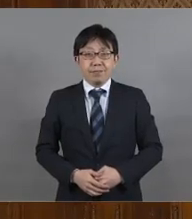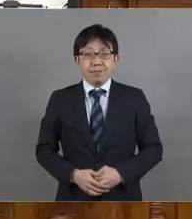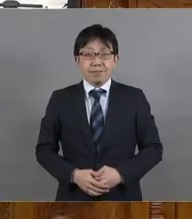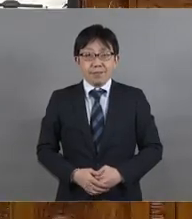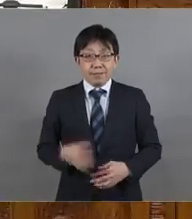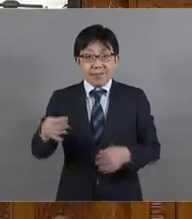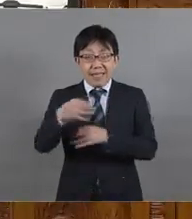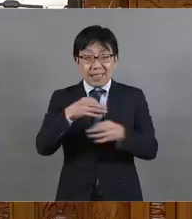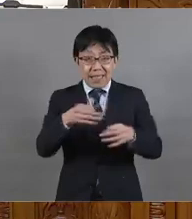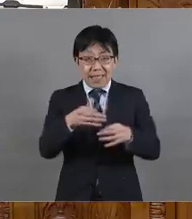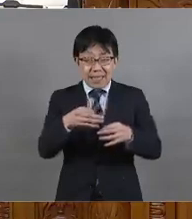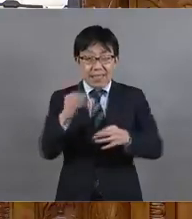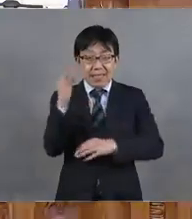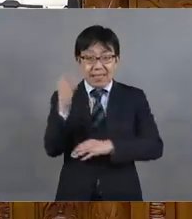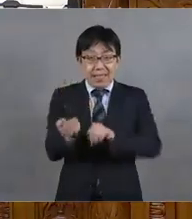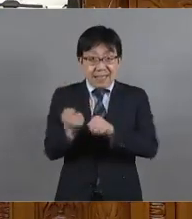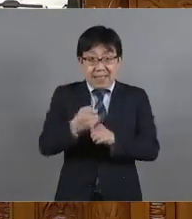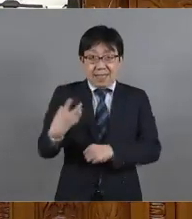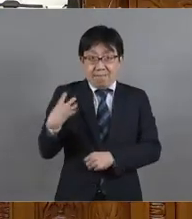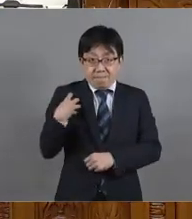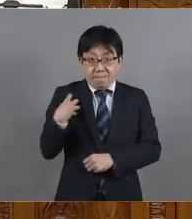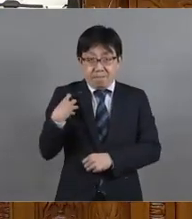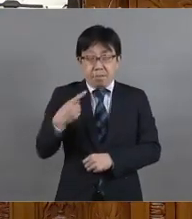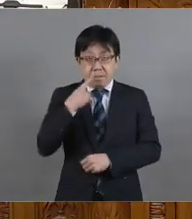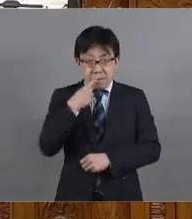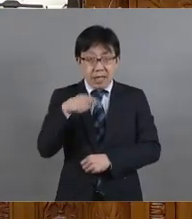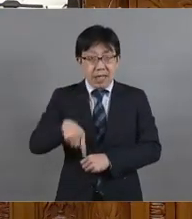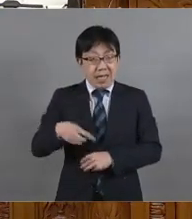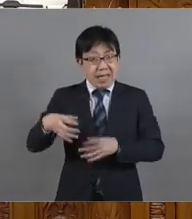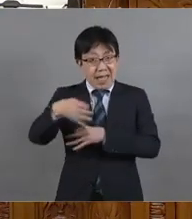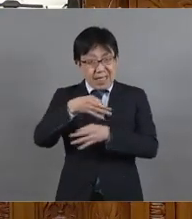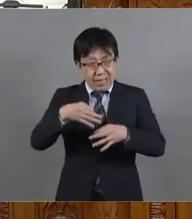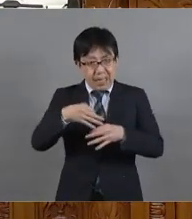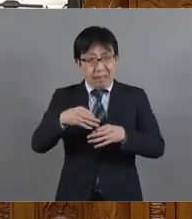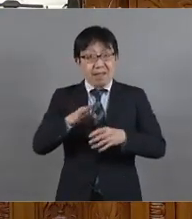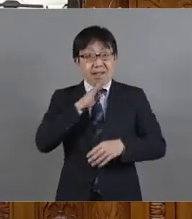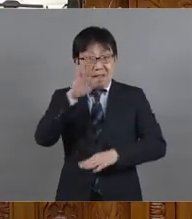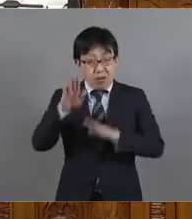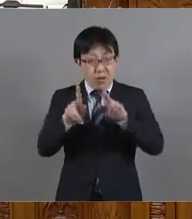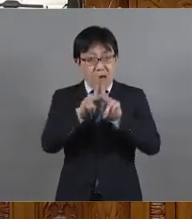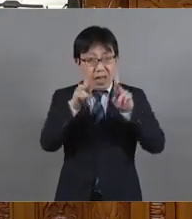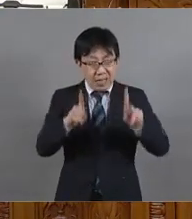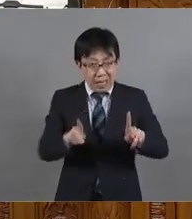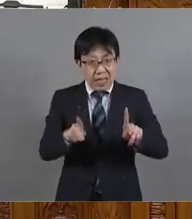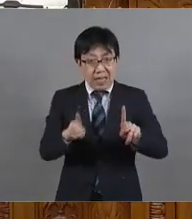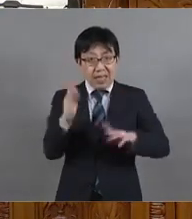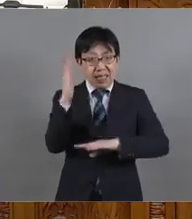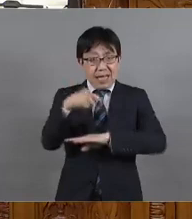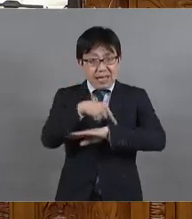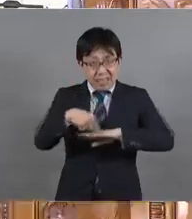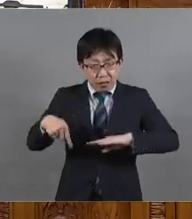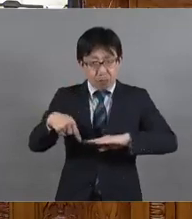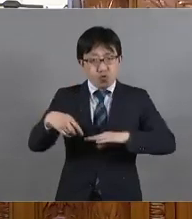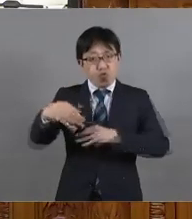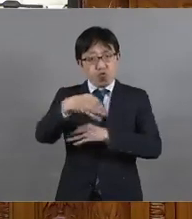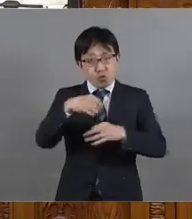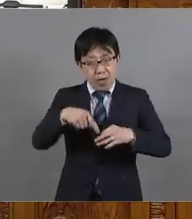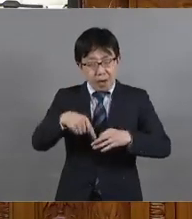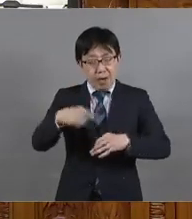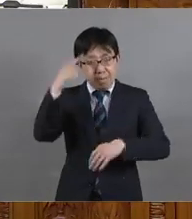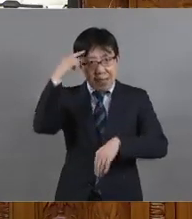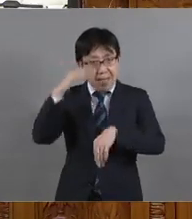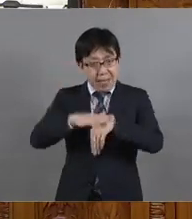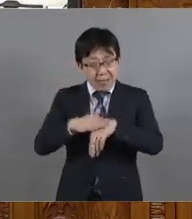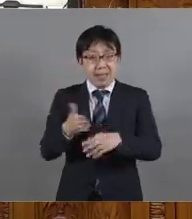経済財政政策担当大臣としてワークに経済の現状と課題政策運営の基本的考え方について所信を申し述べ